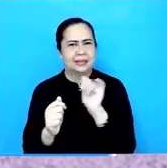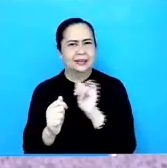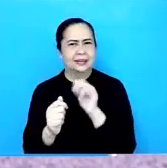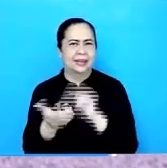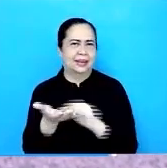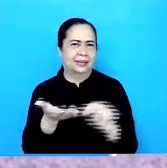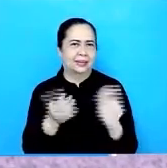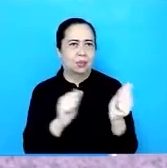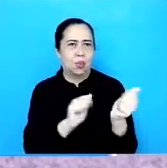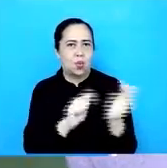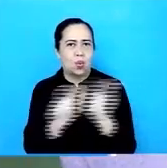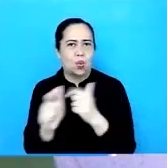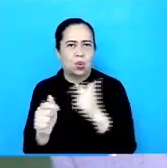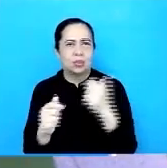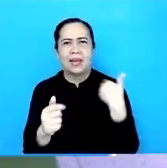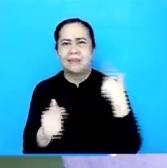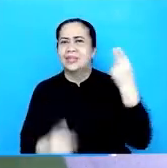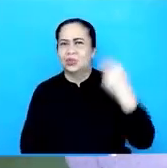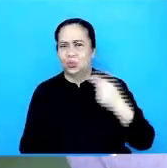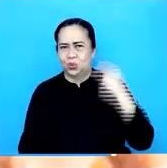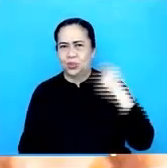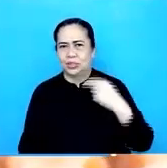nice if tinanggal mo yung history.